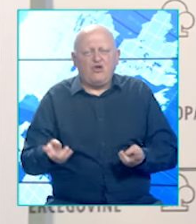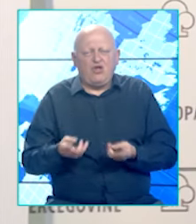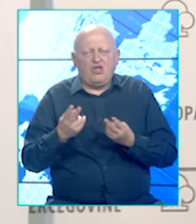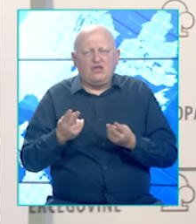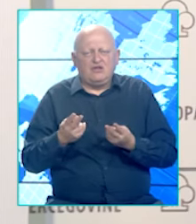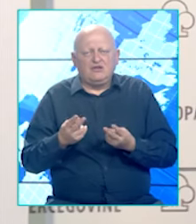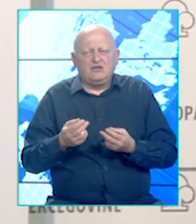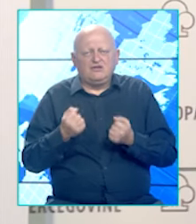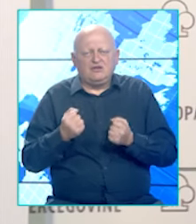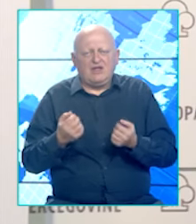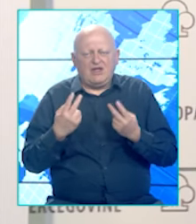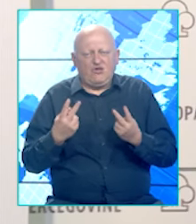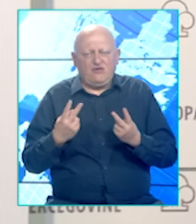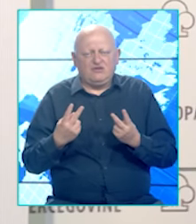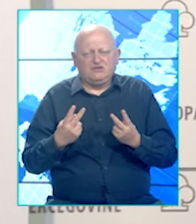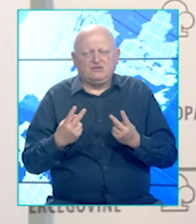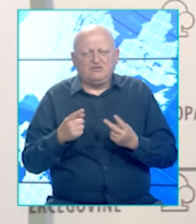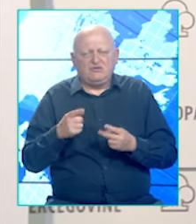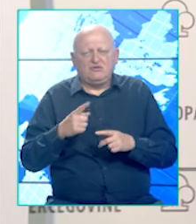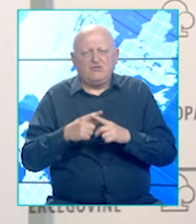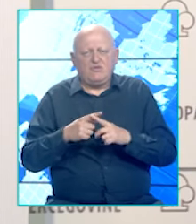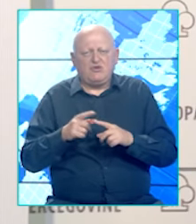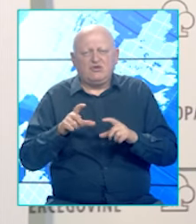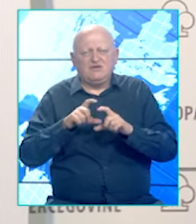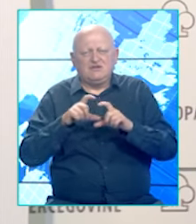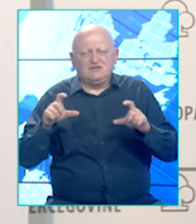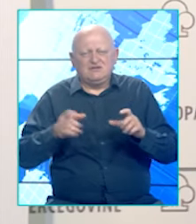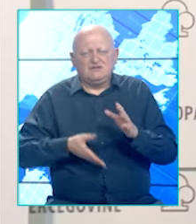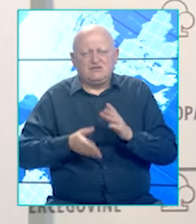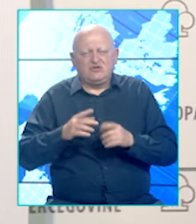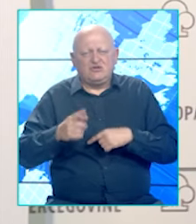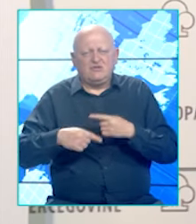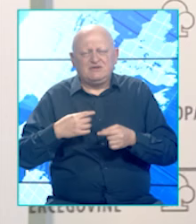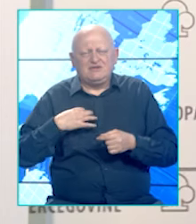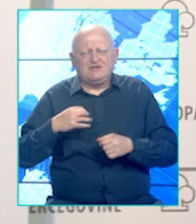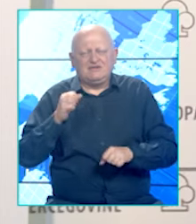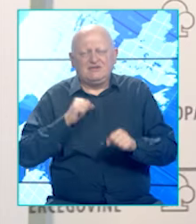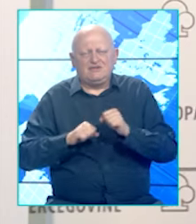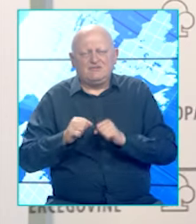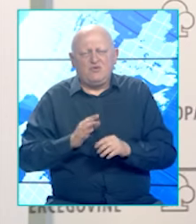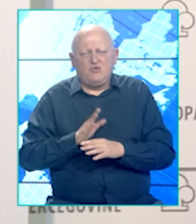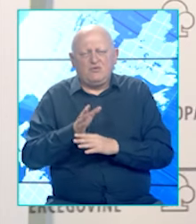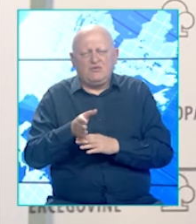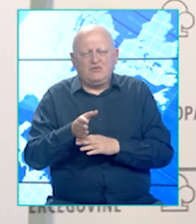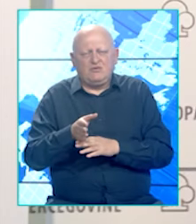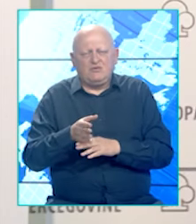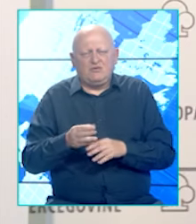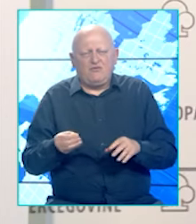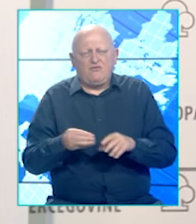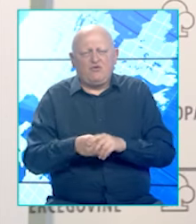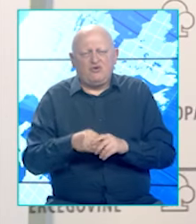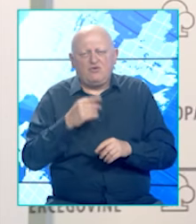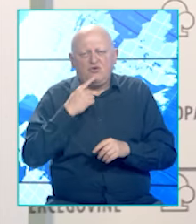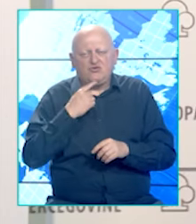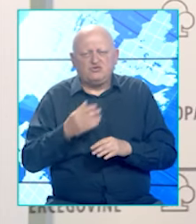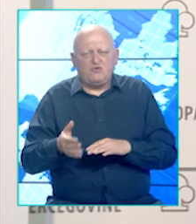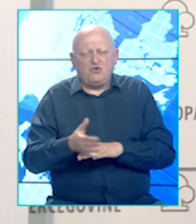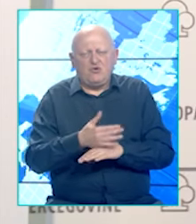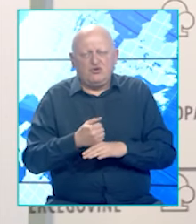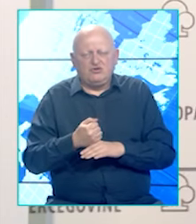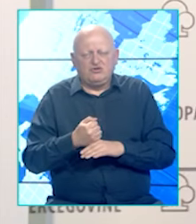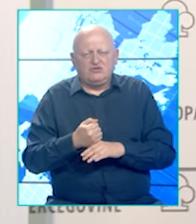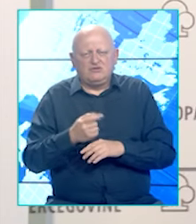olakšaju. Bilo je jako važno da ovog puta institucionalno kroz mehanizam civilne zaštite pristupim određenim fondovima koje ćemo također